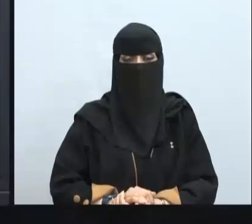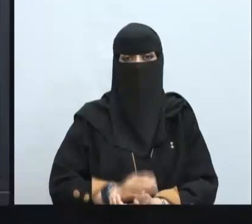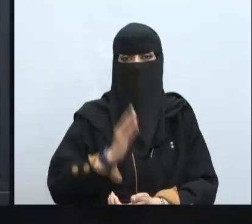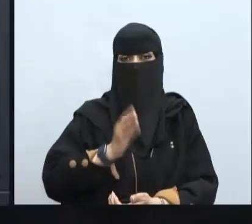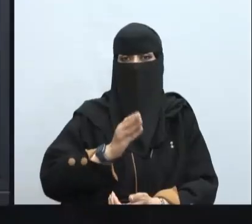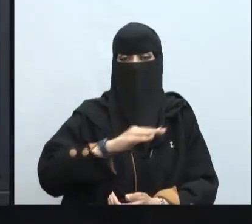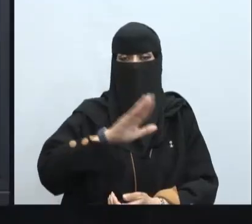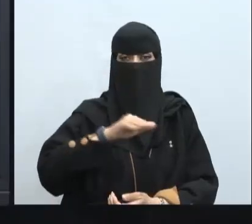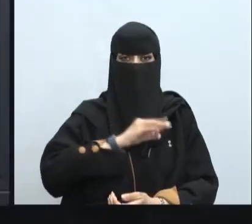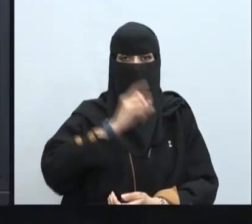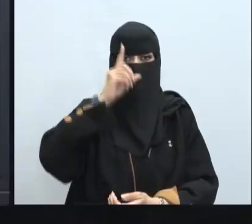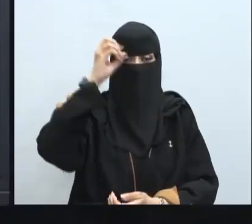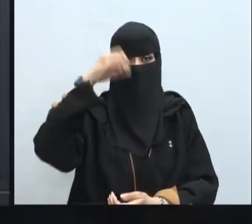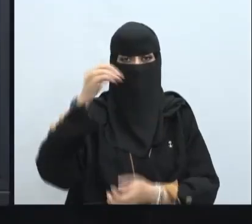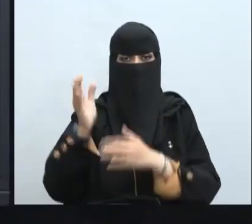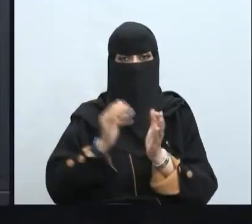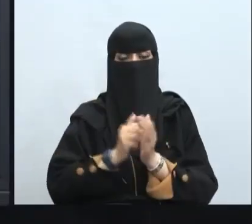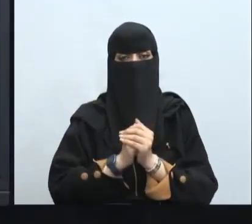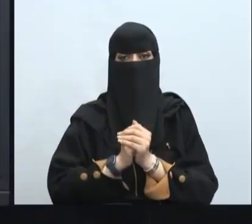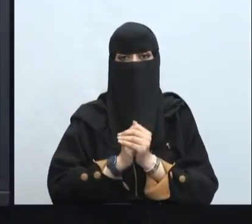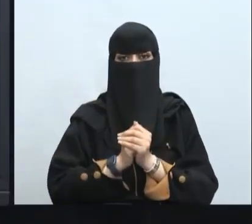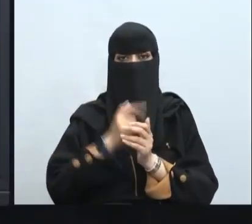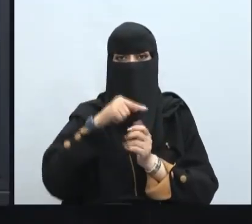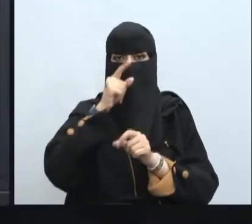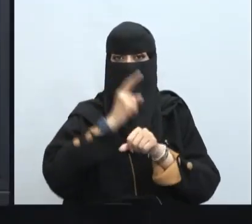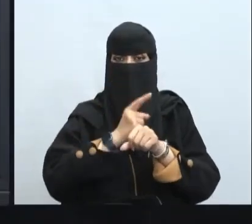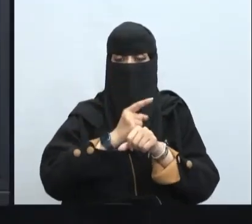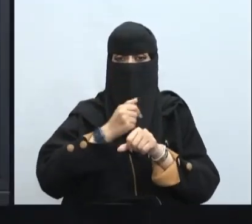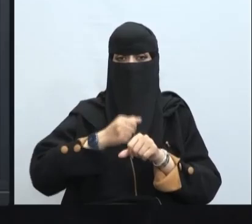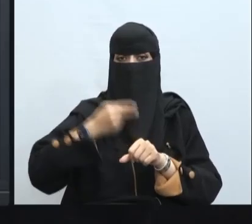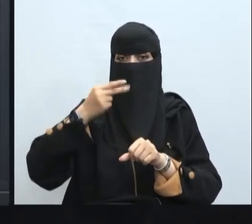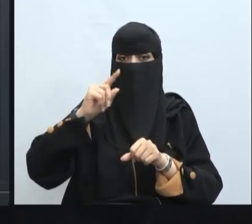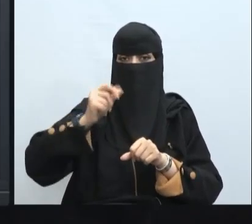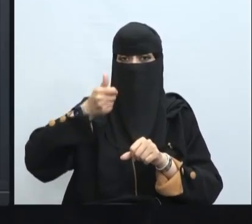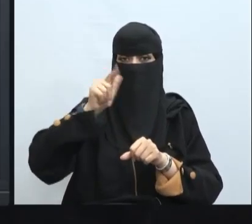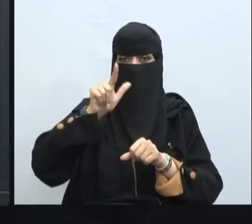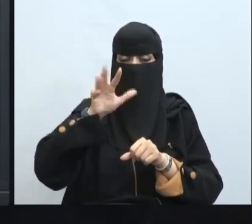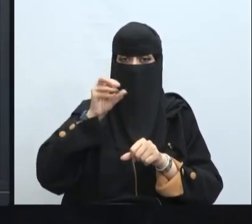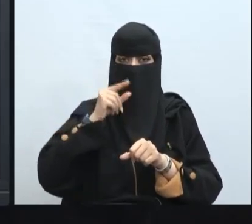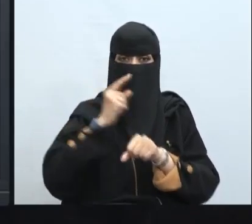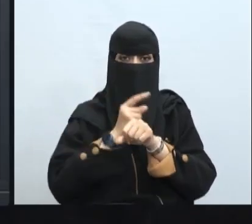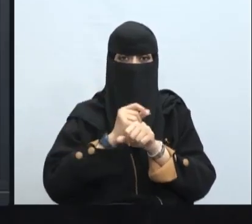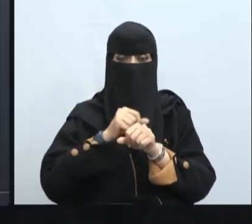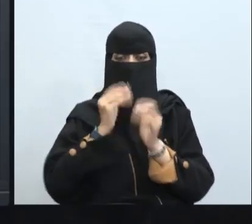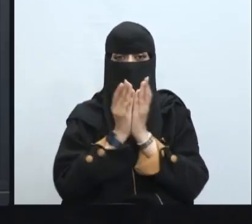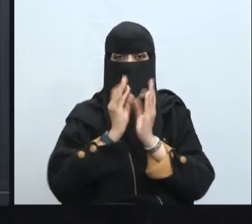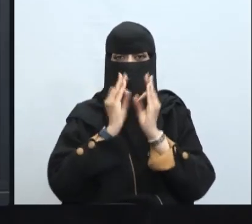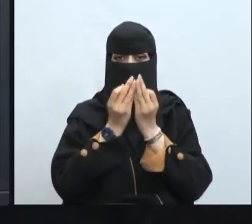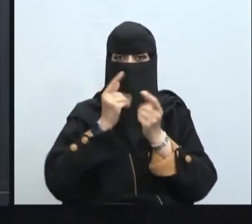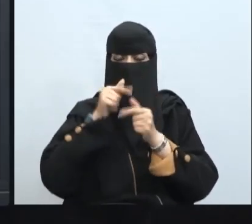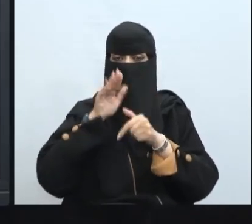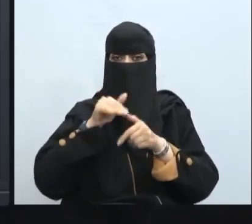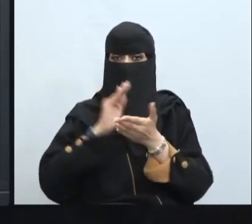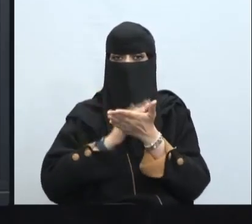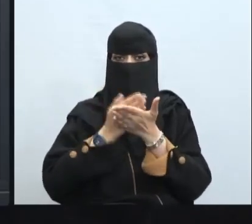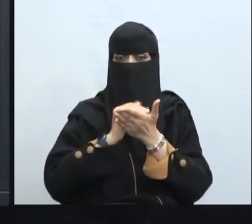السلام عليكم ورحمه الله وبركاته معكم استاذ عبد الله عنزي معلم الدراسات الاجتماعيه وعلى لغه